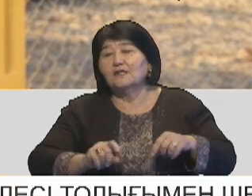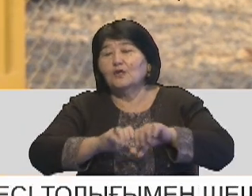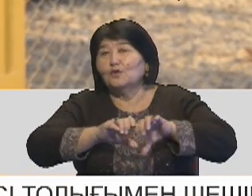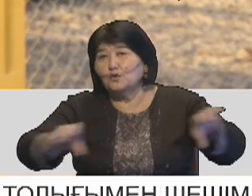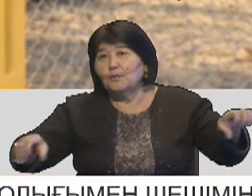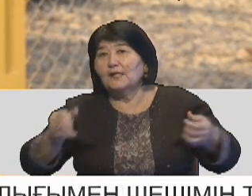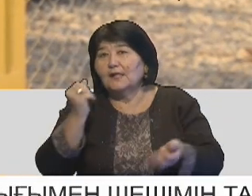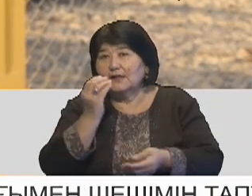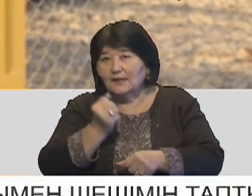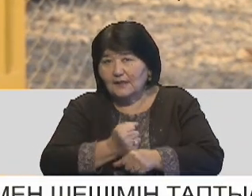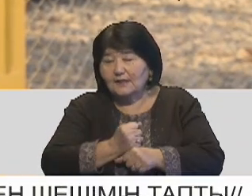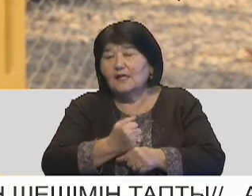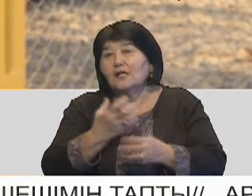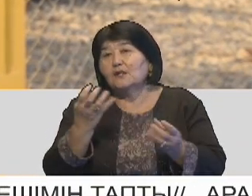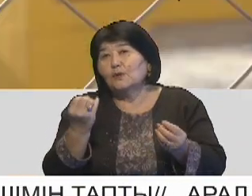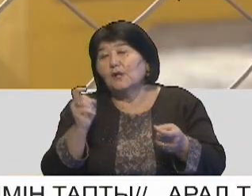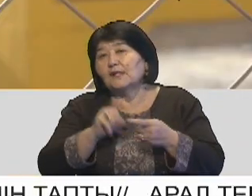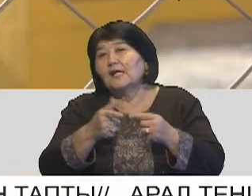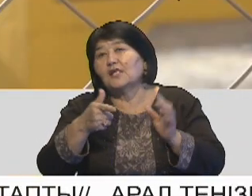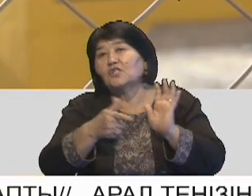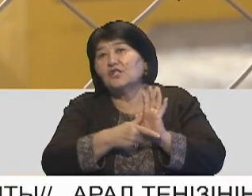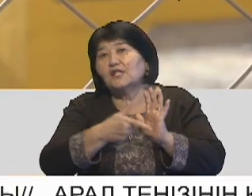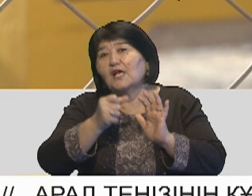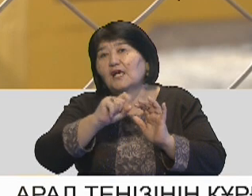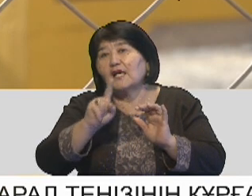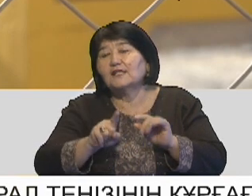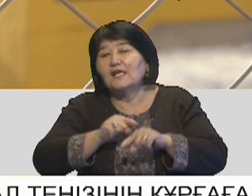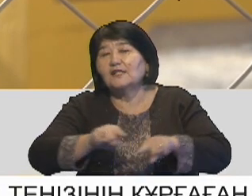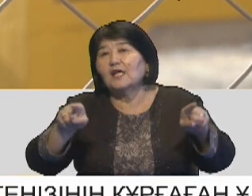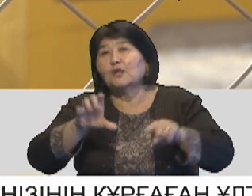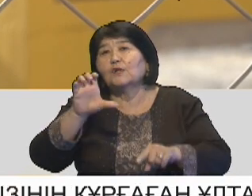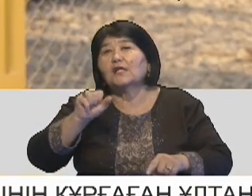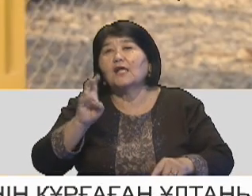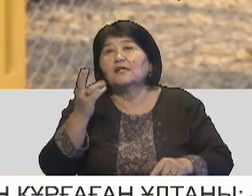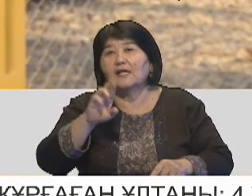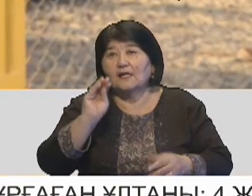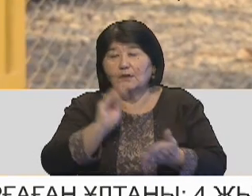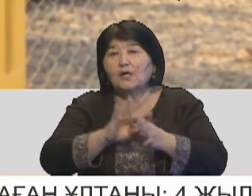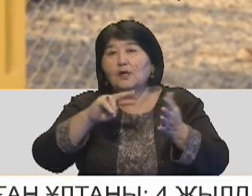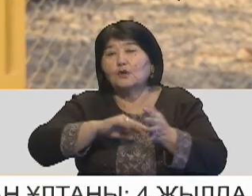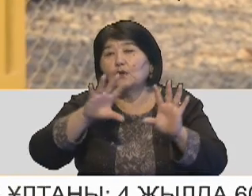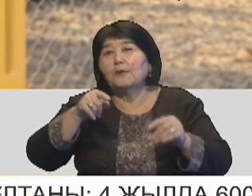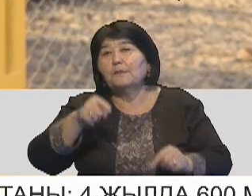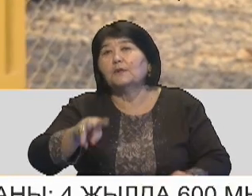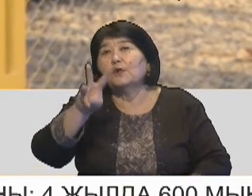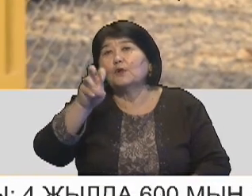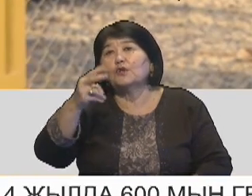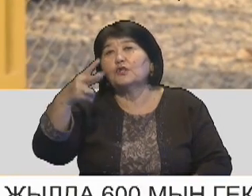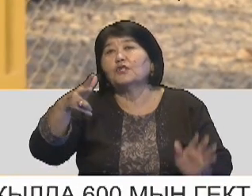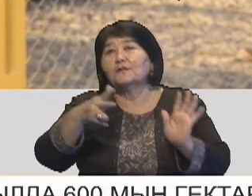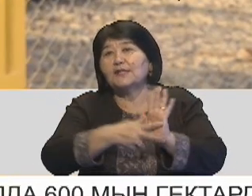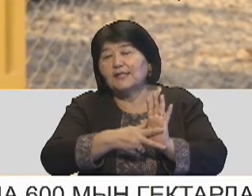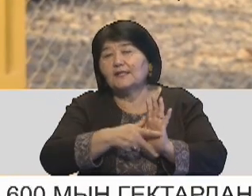қатар 7 газ тарату станциялары орнатылды. Жоба бойынша жалпы ауылға 1328 нүкте